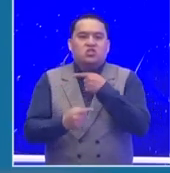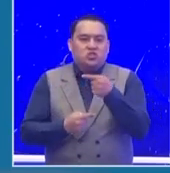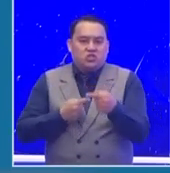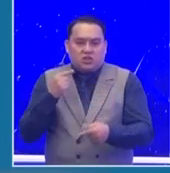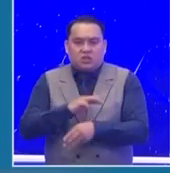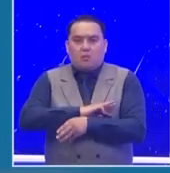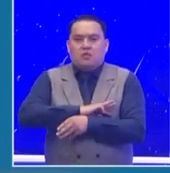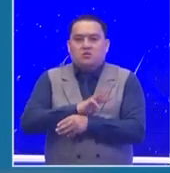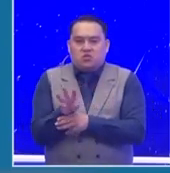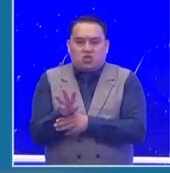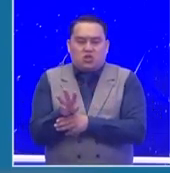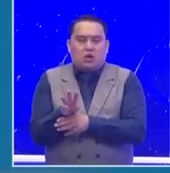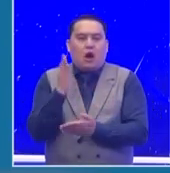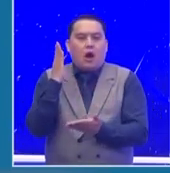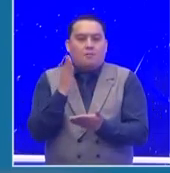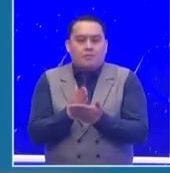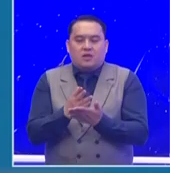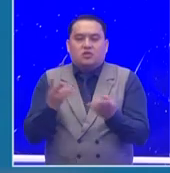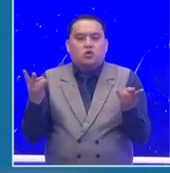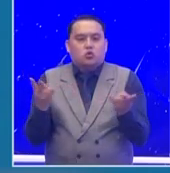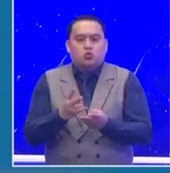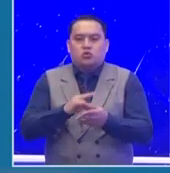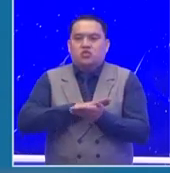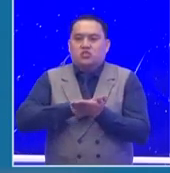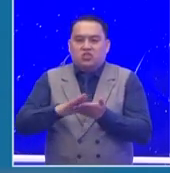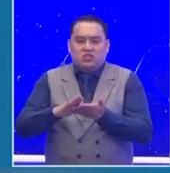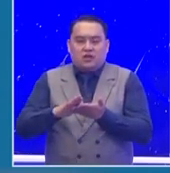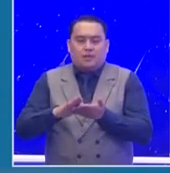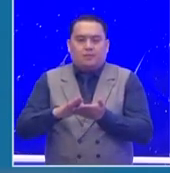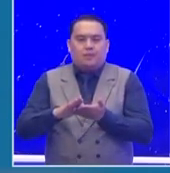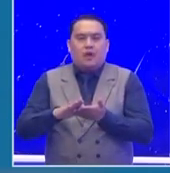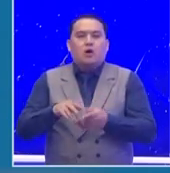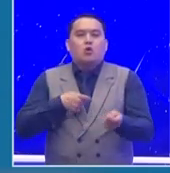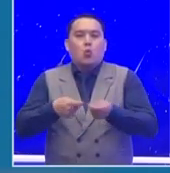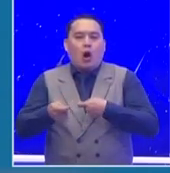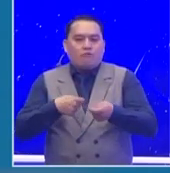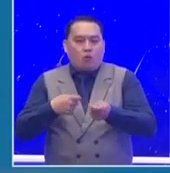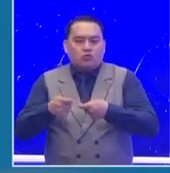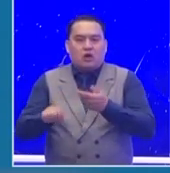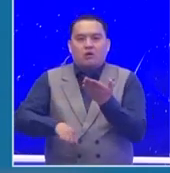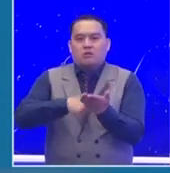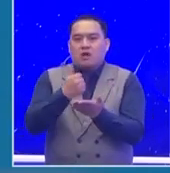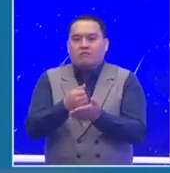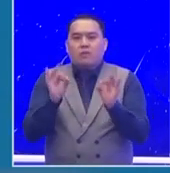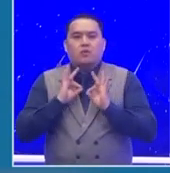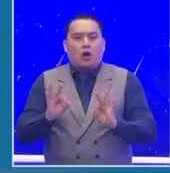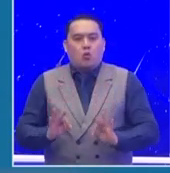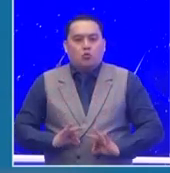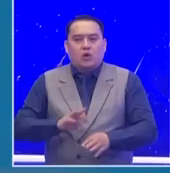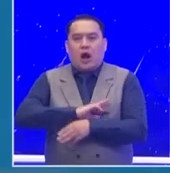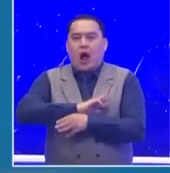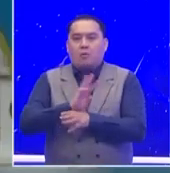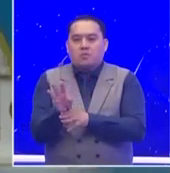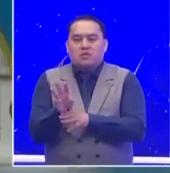идет снабжение, должна быть абсолютно прозрачна. Правительство и Генеральная прокуратура должны